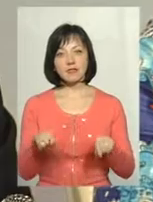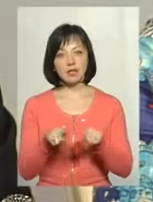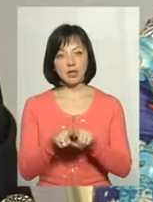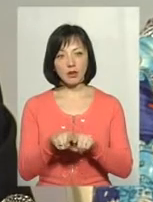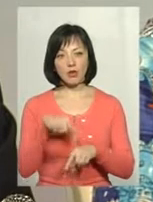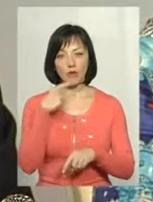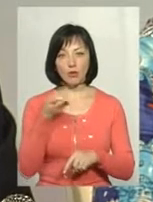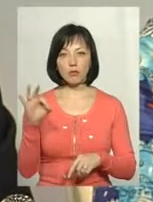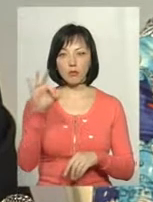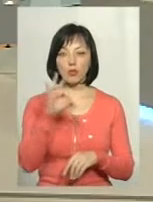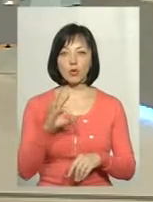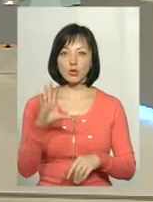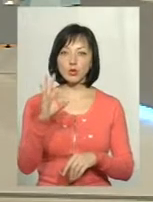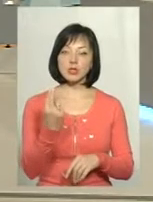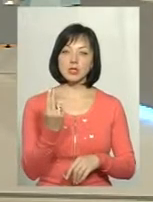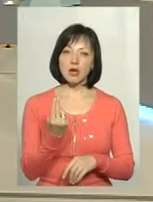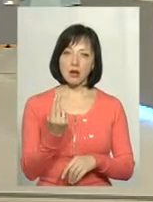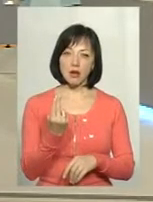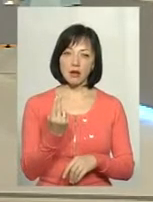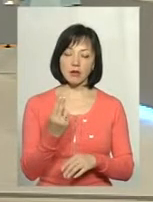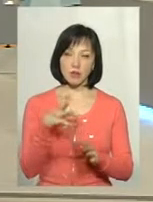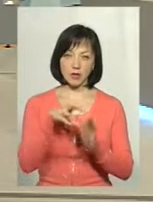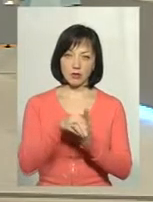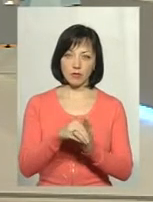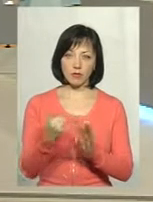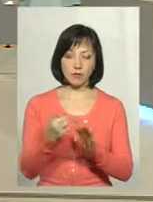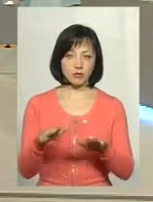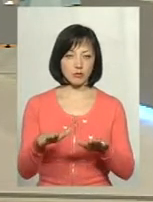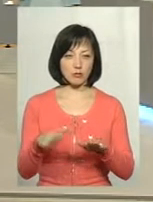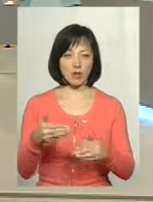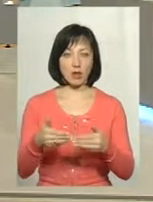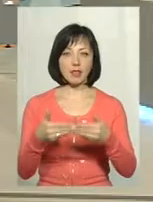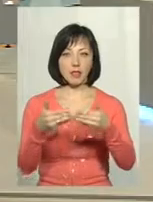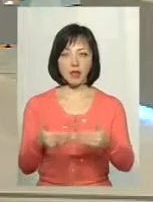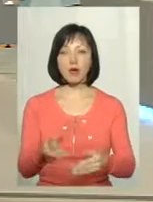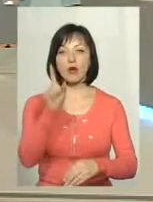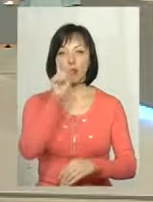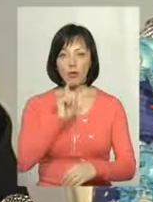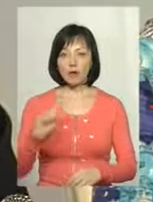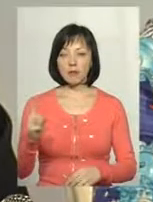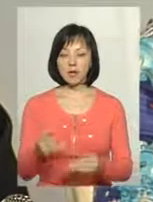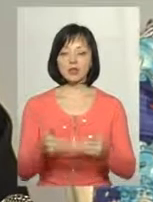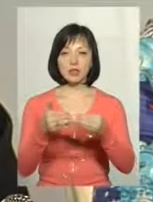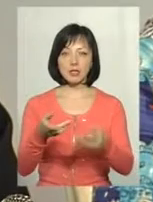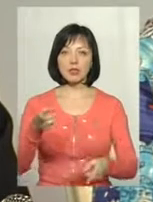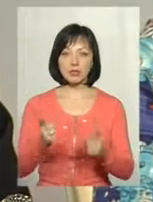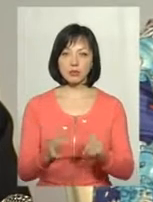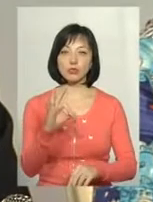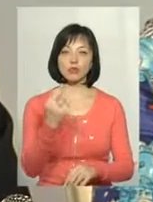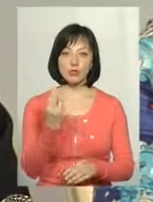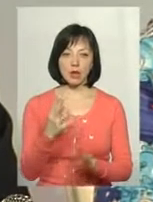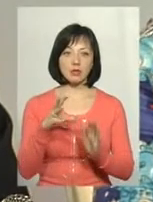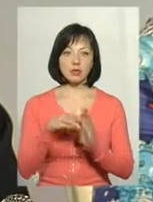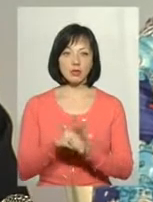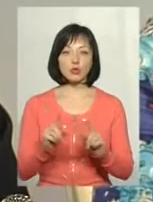про соціальну все-таки більше складову на першому етапі? Поки що на першому етапі це дійсно соціальна складова,